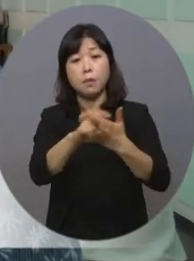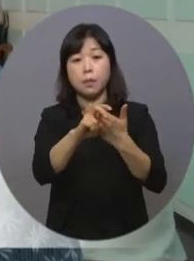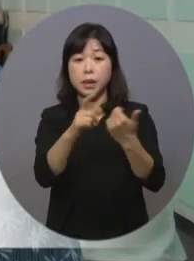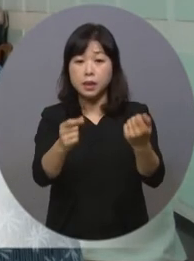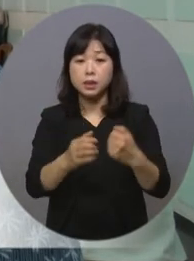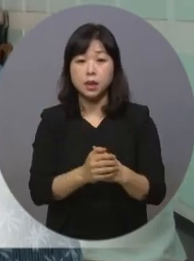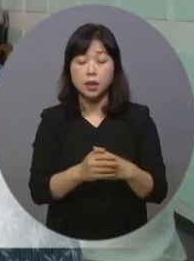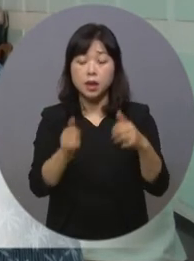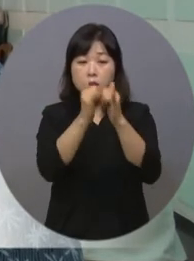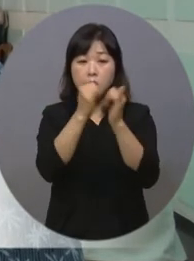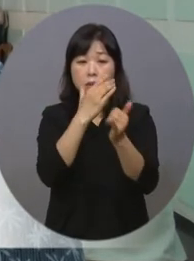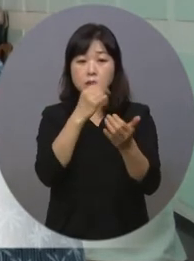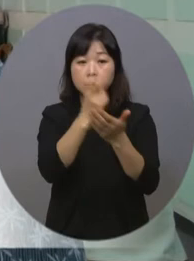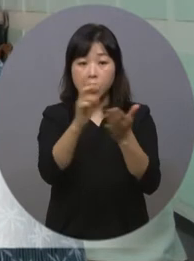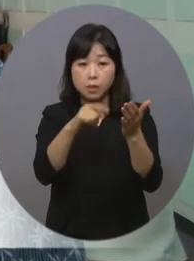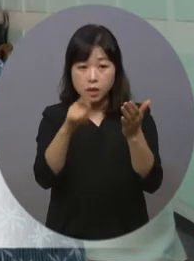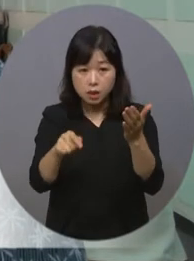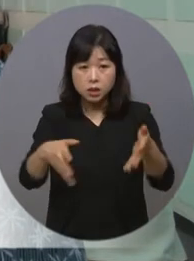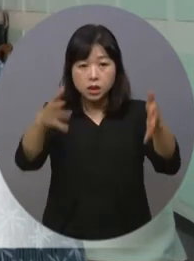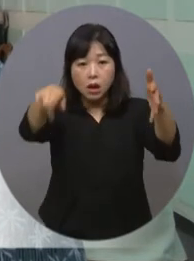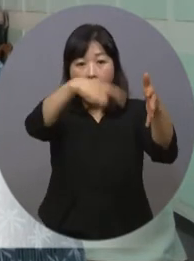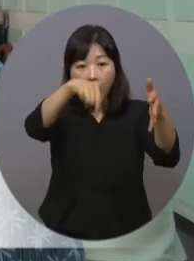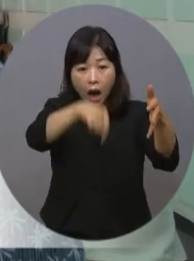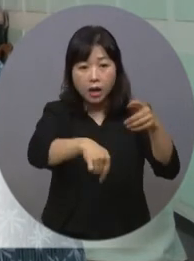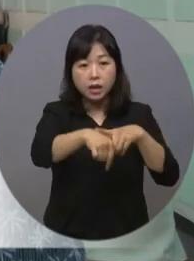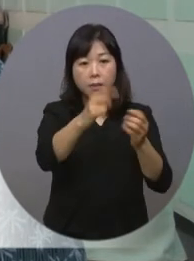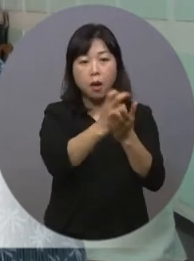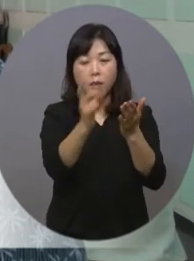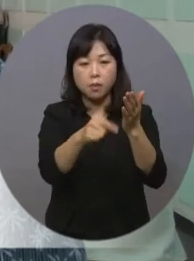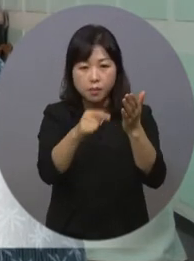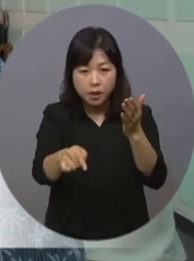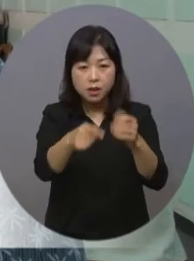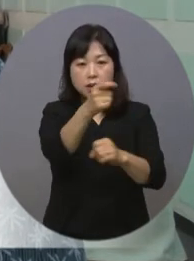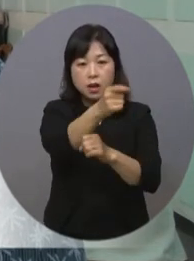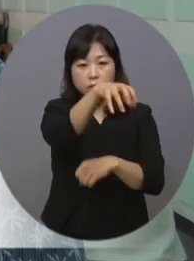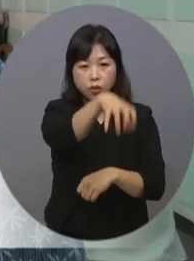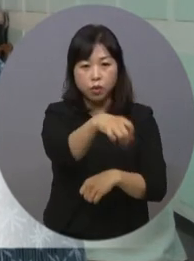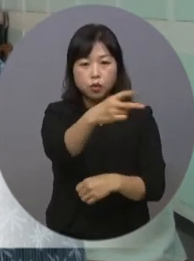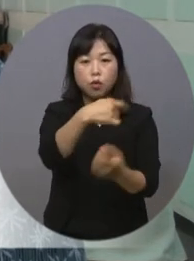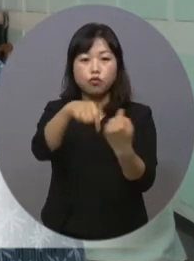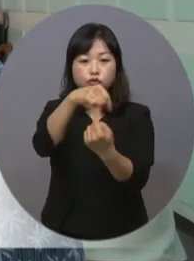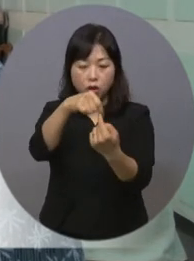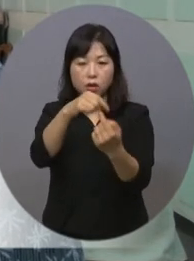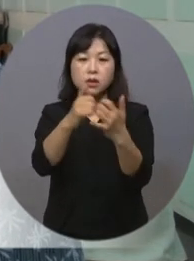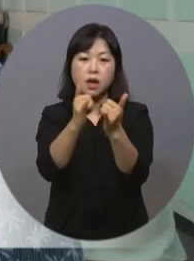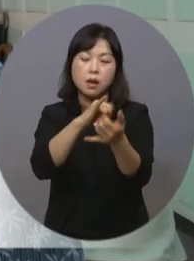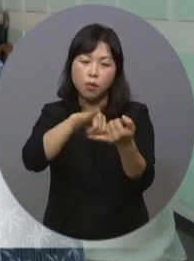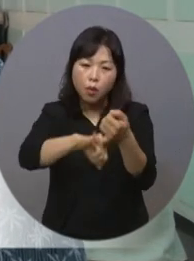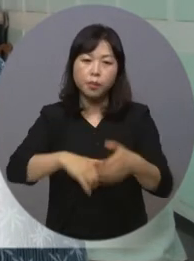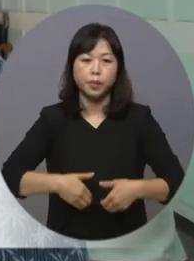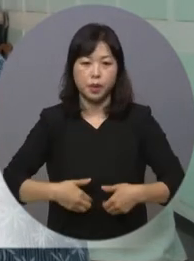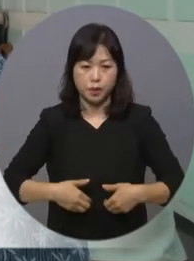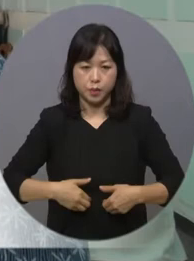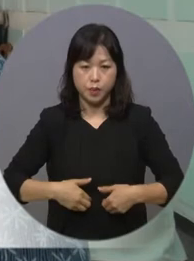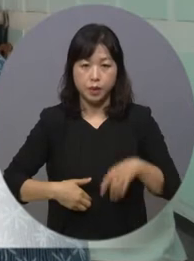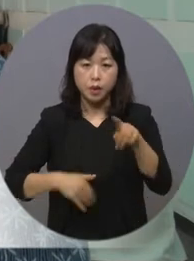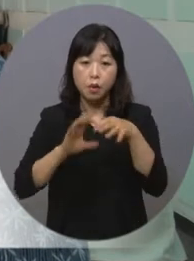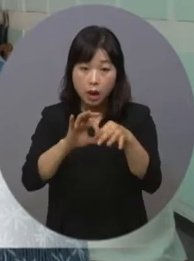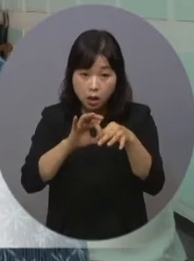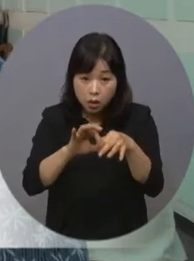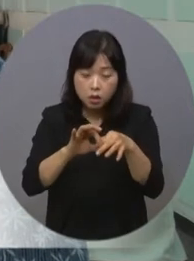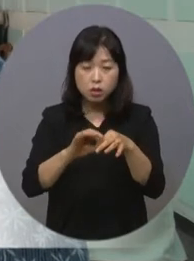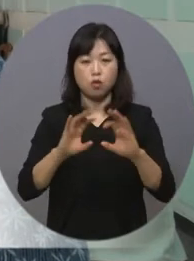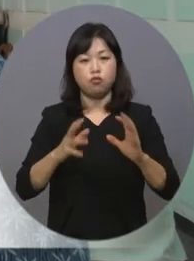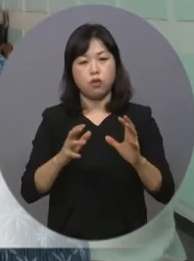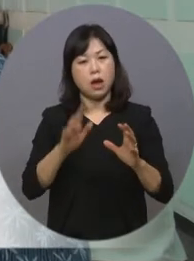사회복지법인에는 시설 내에 법인 사무실과 운영인력이 꼭 필요합니다. 이에 대해서는 국가가